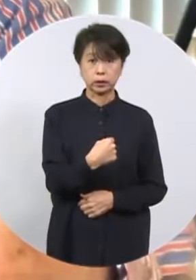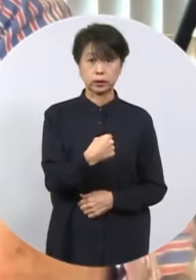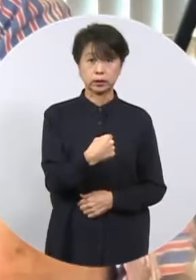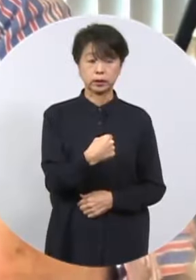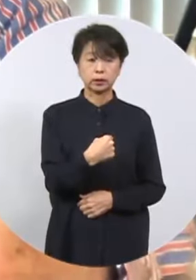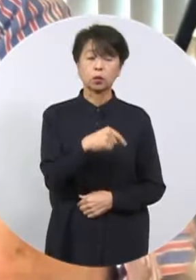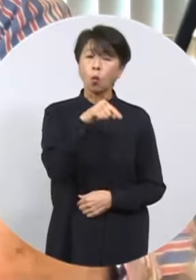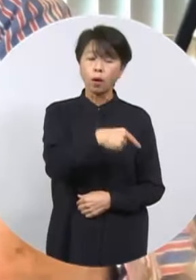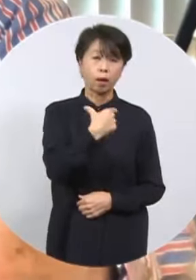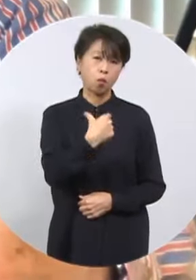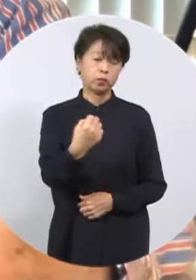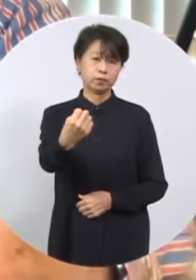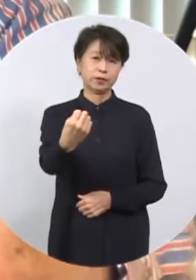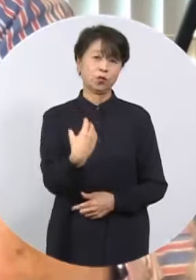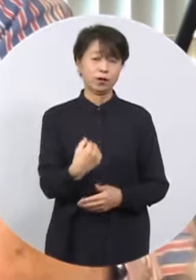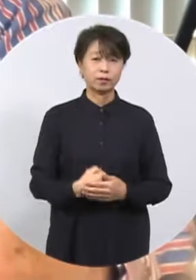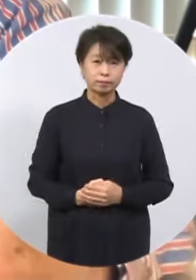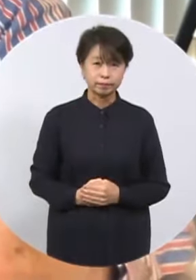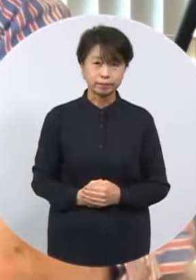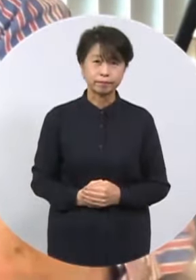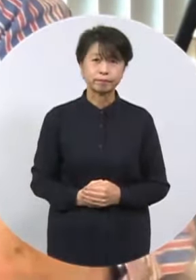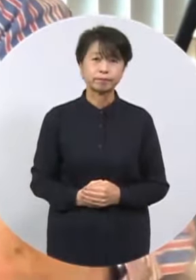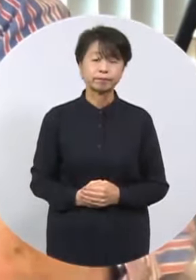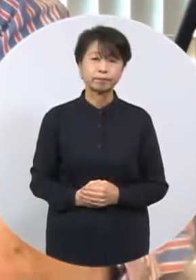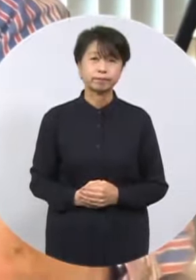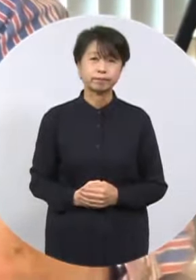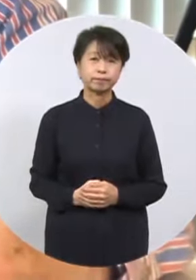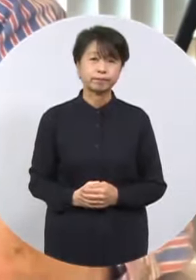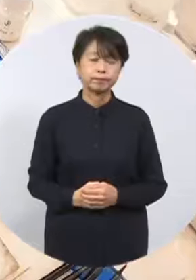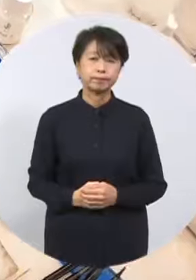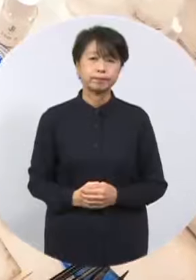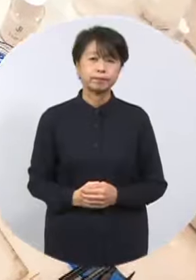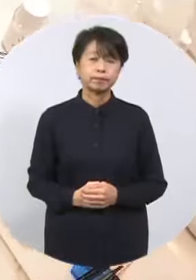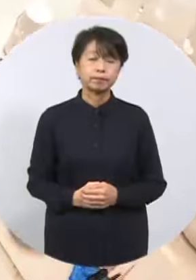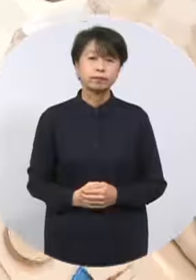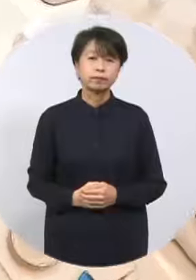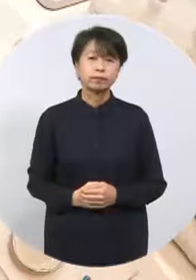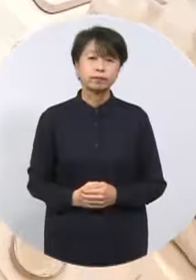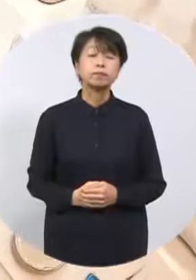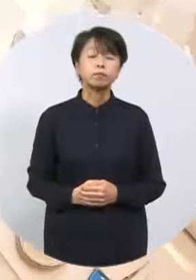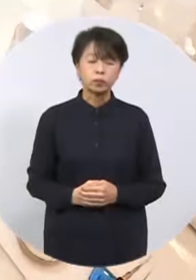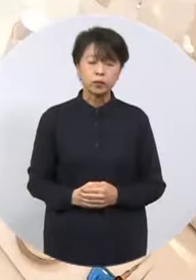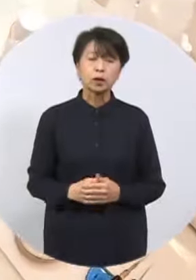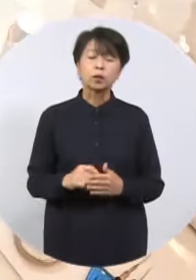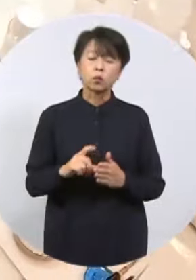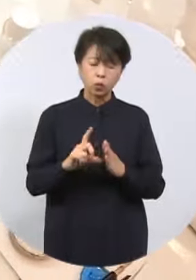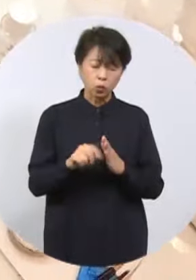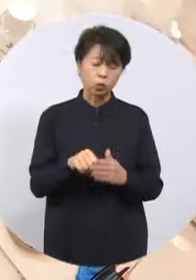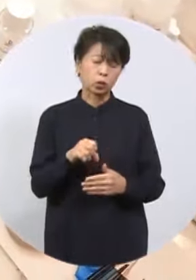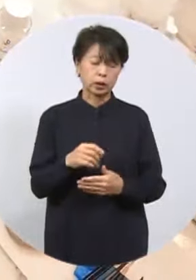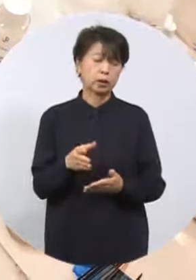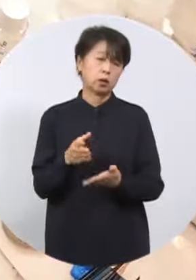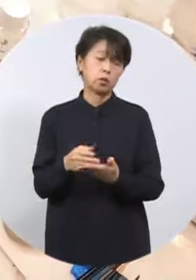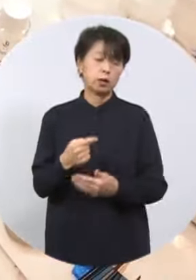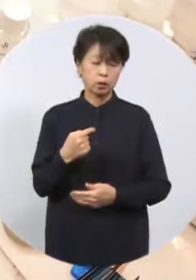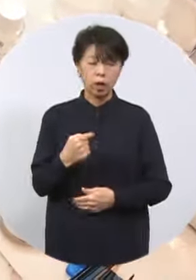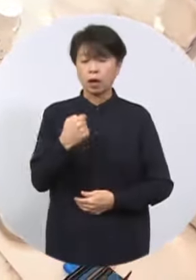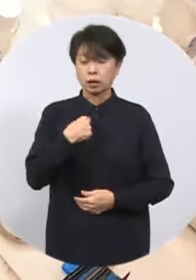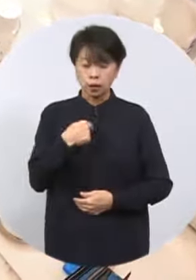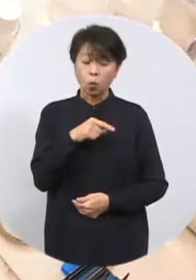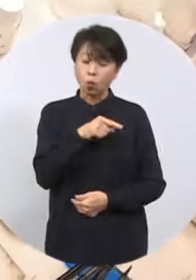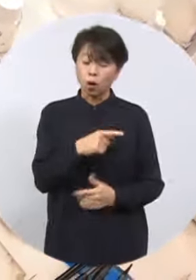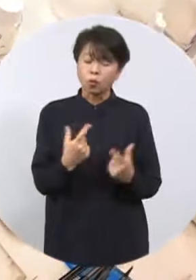。リピートじゃなくて、 あ、 そうそう。だから私は、 はい、 いや間違いなく同じレベルのものを書